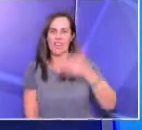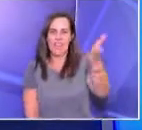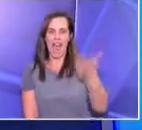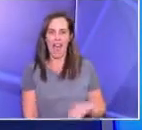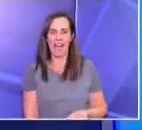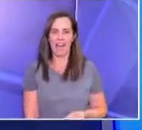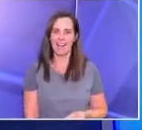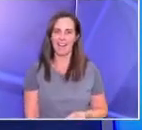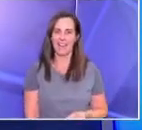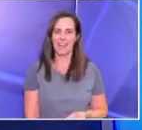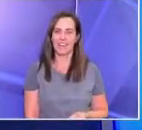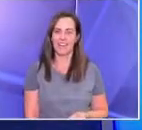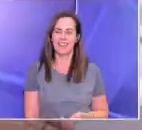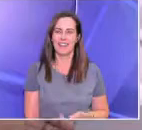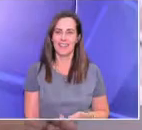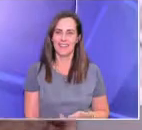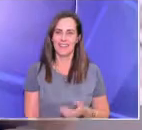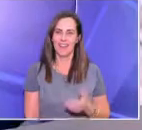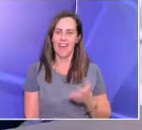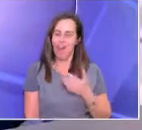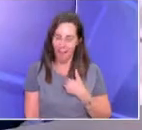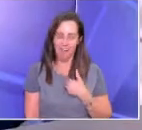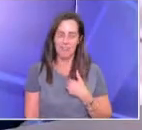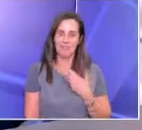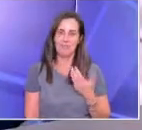לעתיד. אנחנו נאכל את הכובע. סגנית ראש עירייה לעתיד.